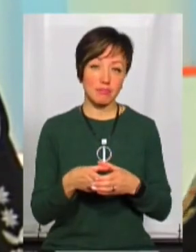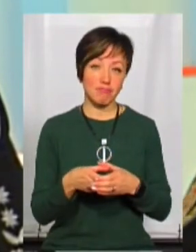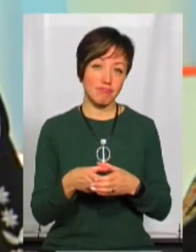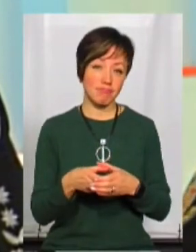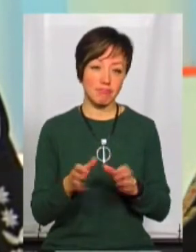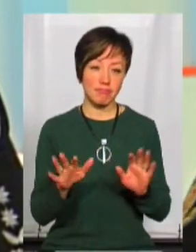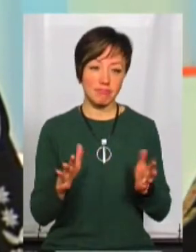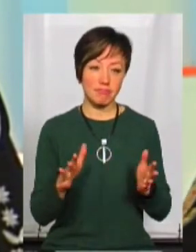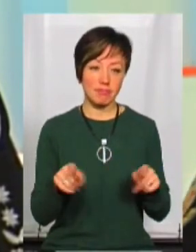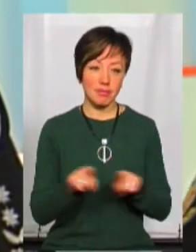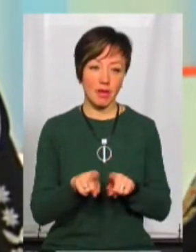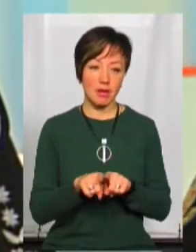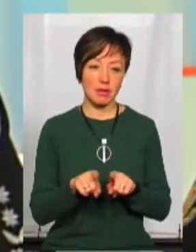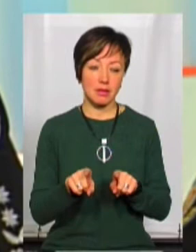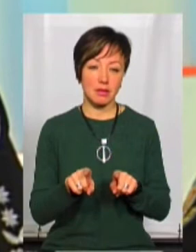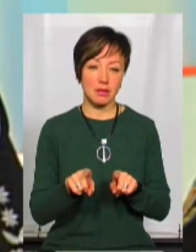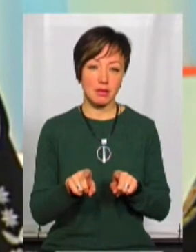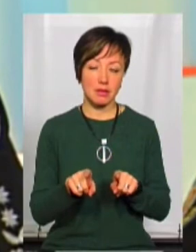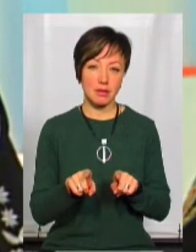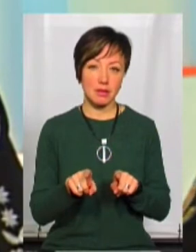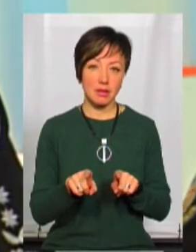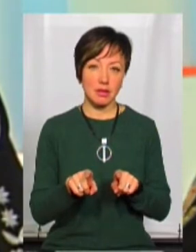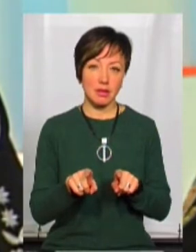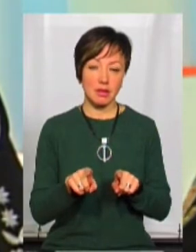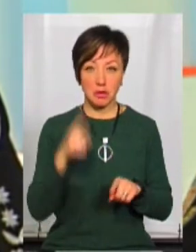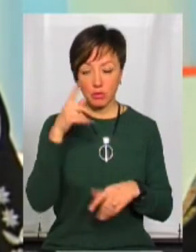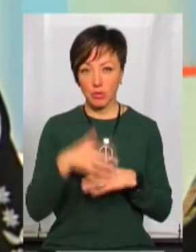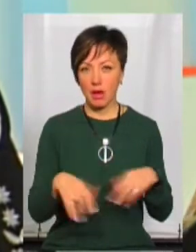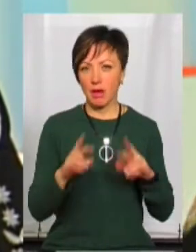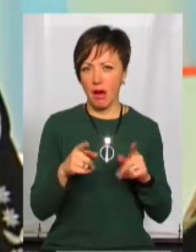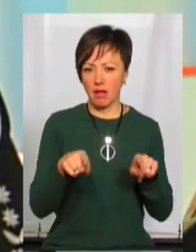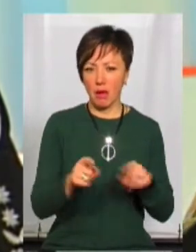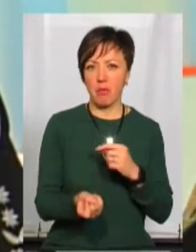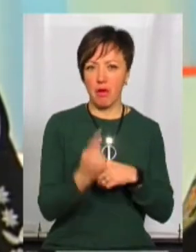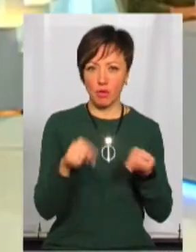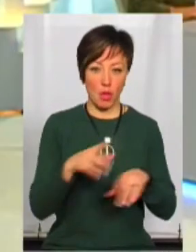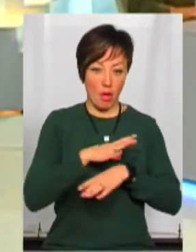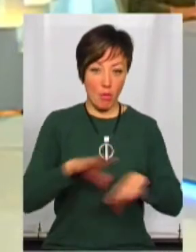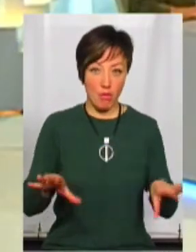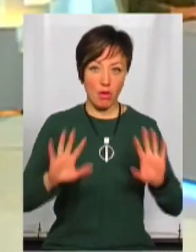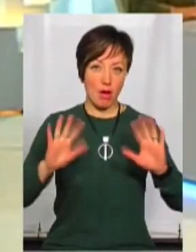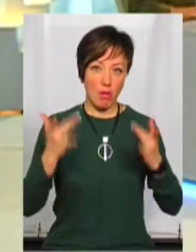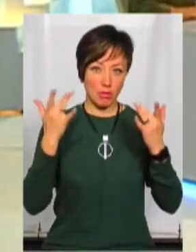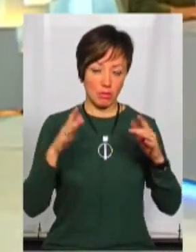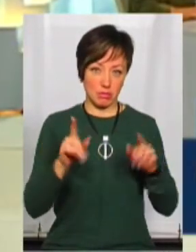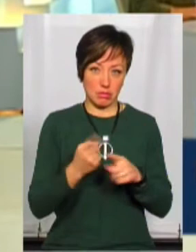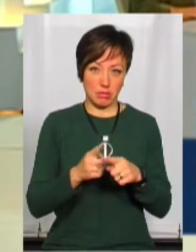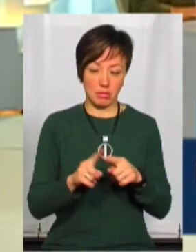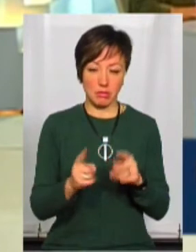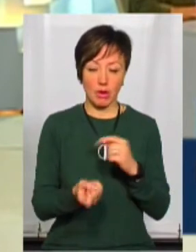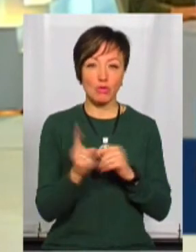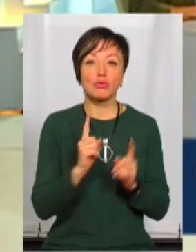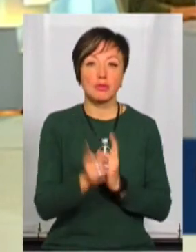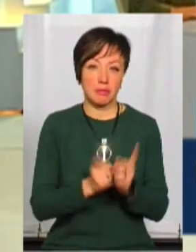так сприймають, що от, а як так, що він появиться? Тут його не було, а тут він появиться. Що